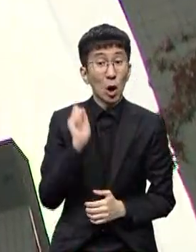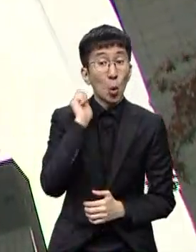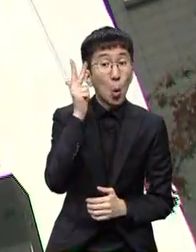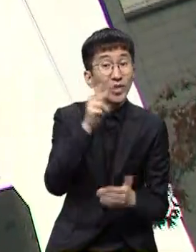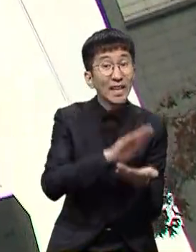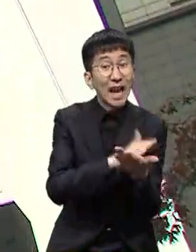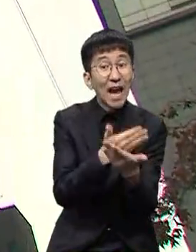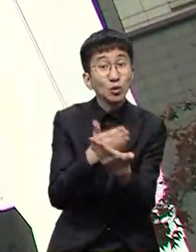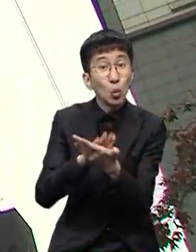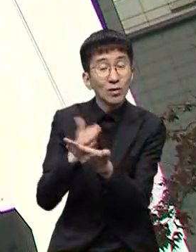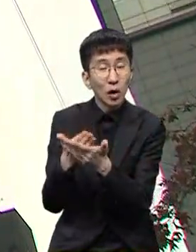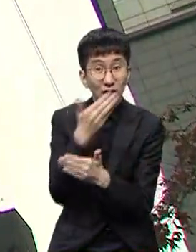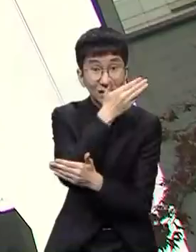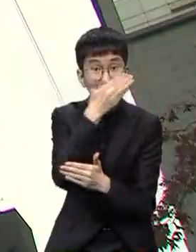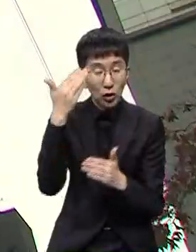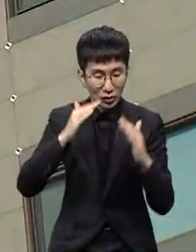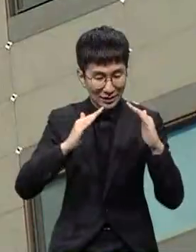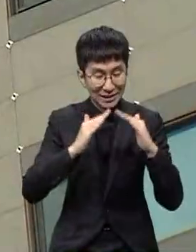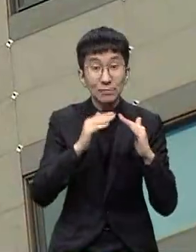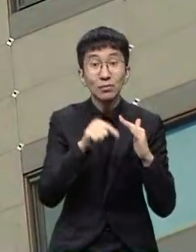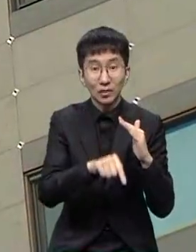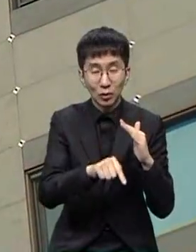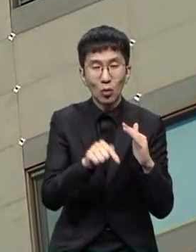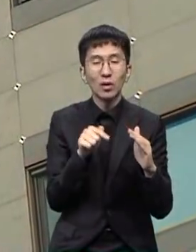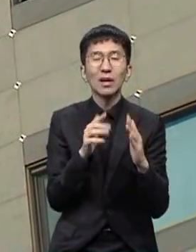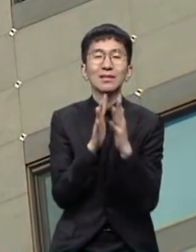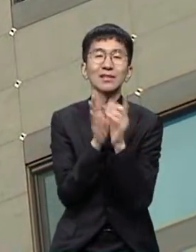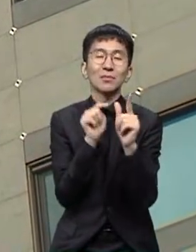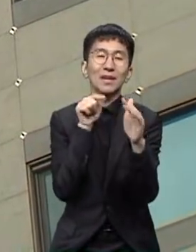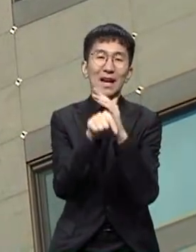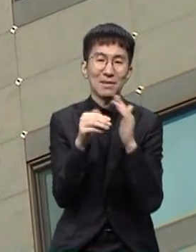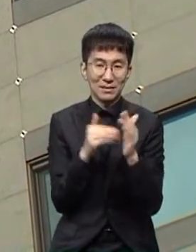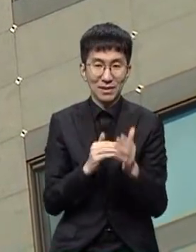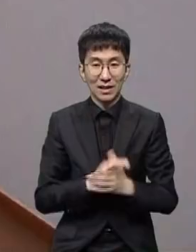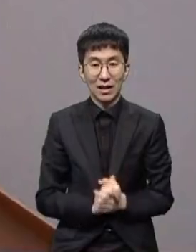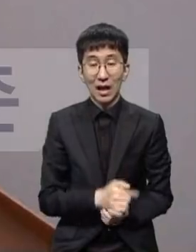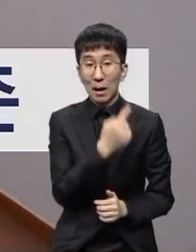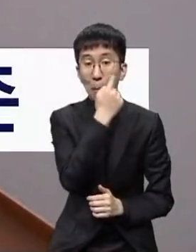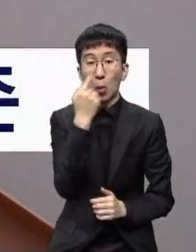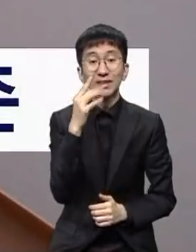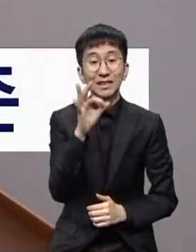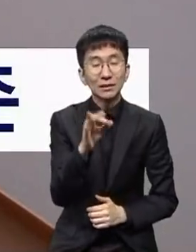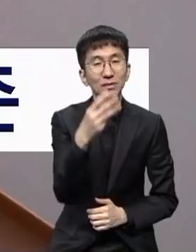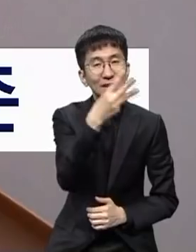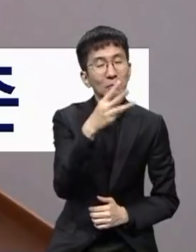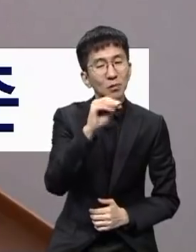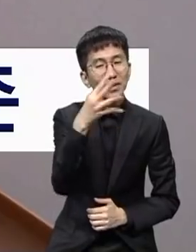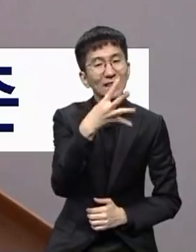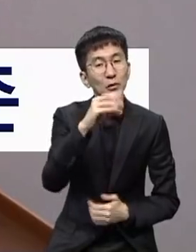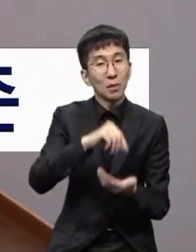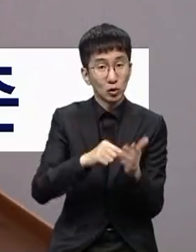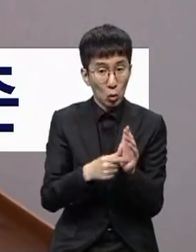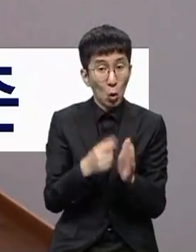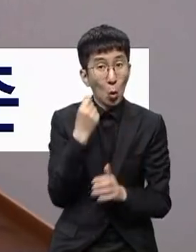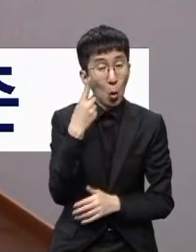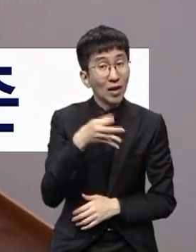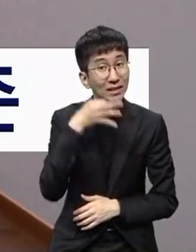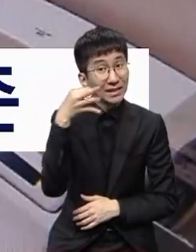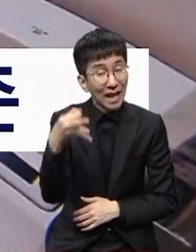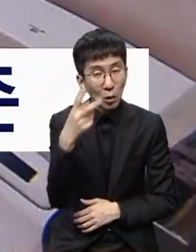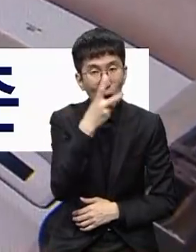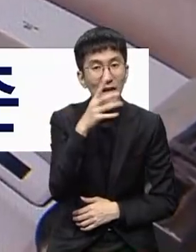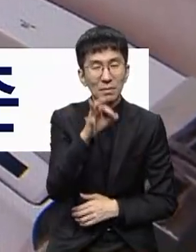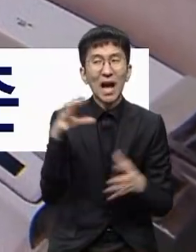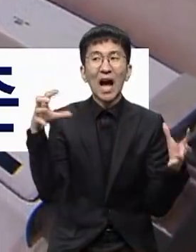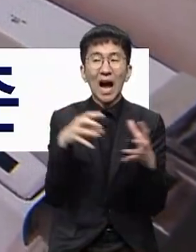개조해 청년 임대주택으로 탈바꿈한 곳을 찾아가 봤습니다. 보증금 3-4천만 원 정도, 월세와 관리비를 합쳐서